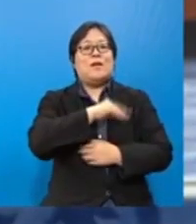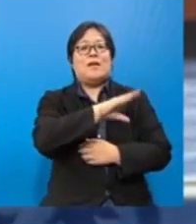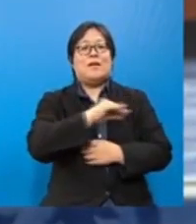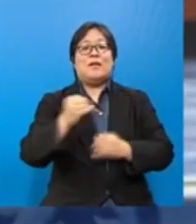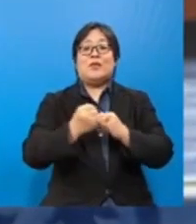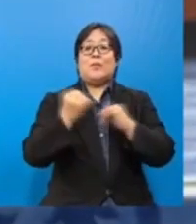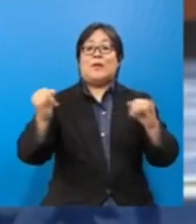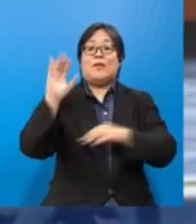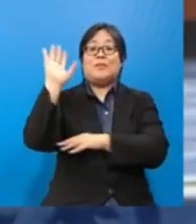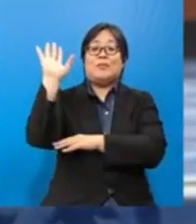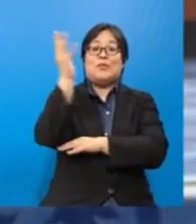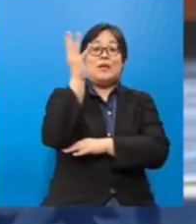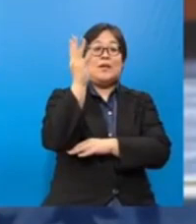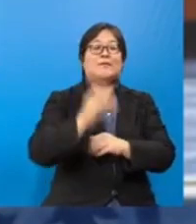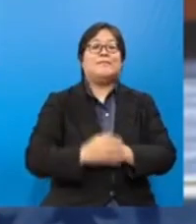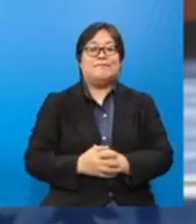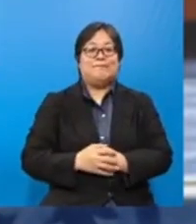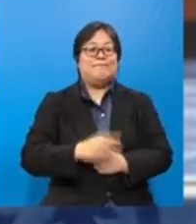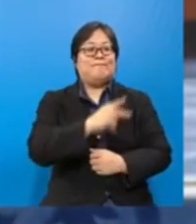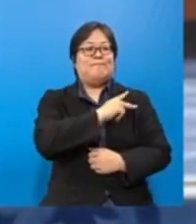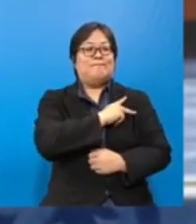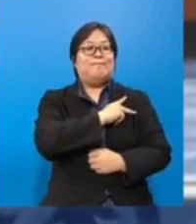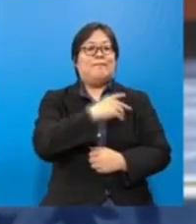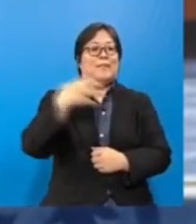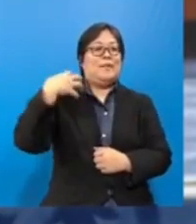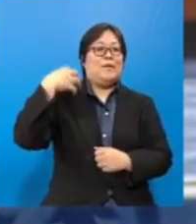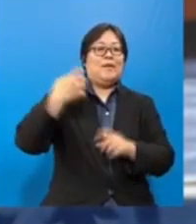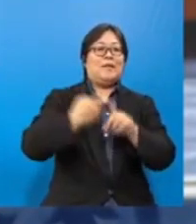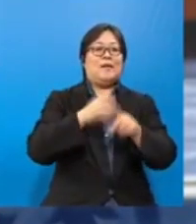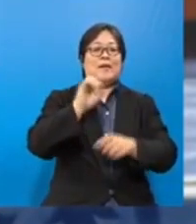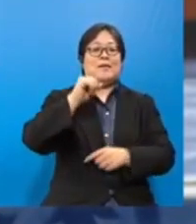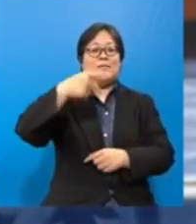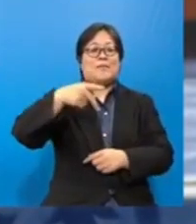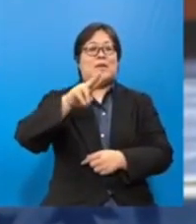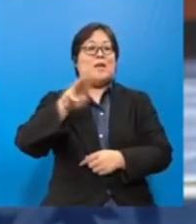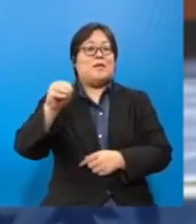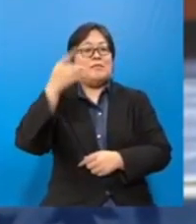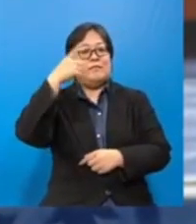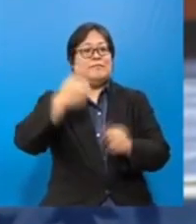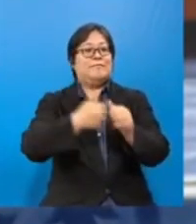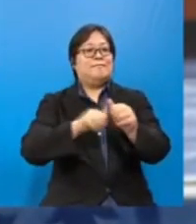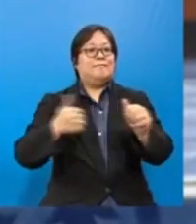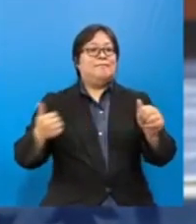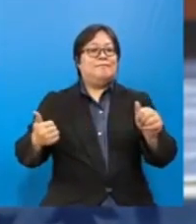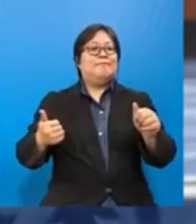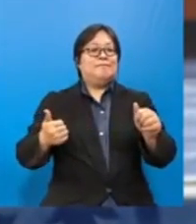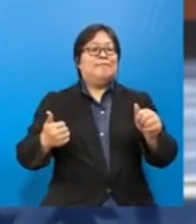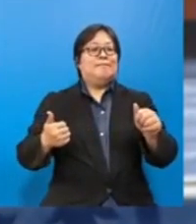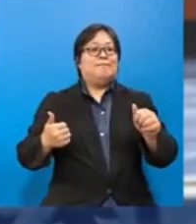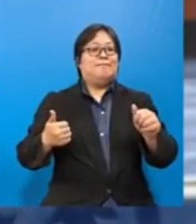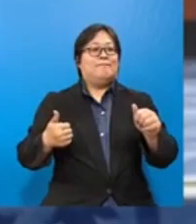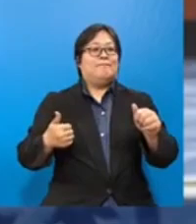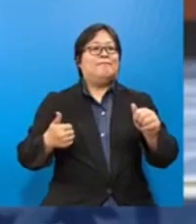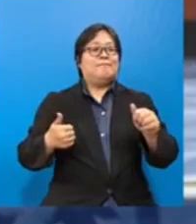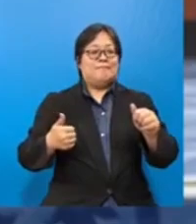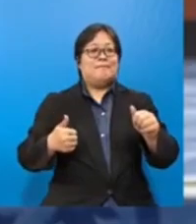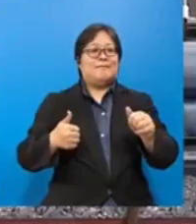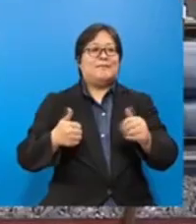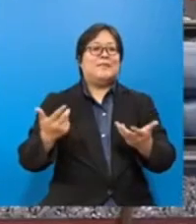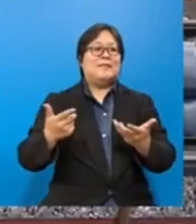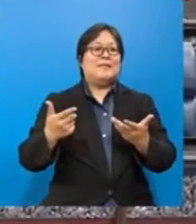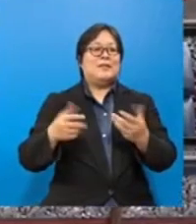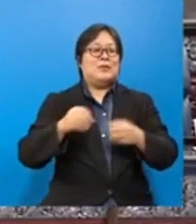di jabatan perhutanan jadi ketua oleh pegawai di pada sprm untuk membentuk ras ketirisan hasil kerajaan